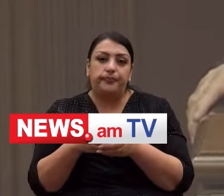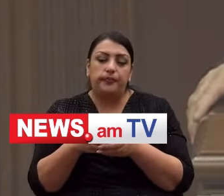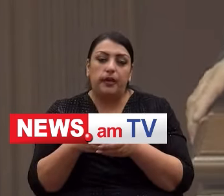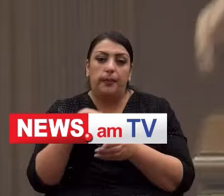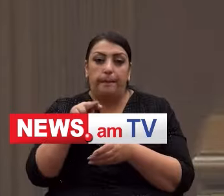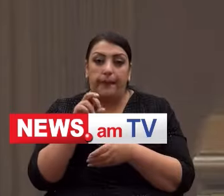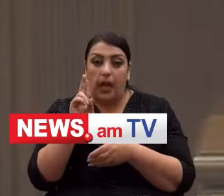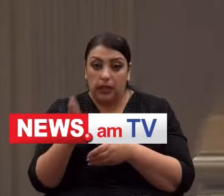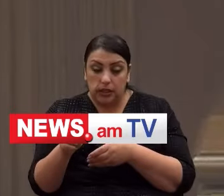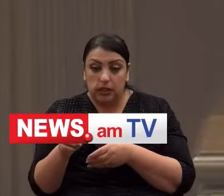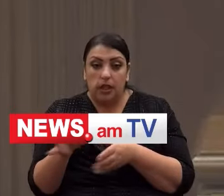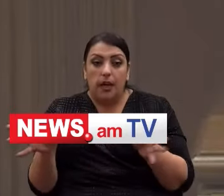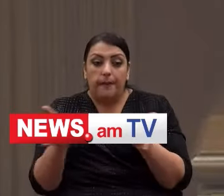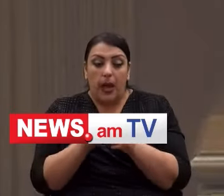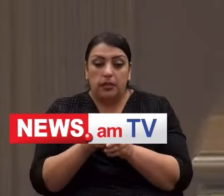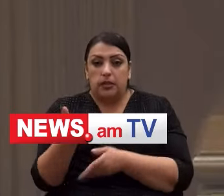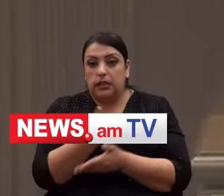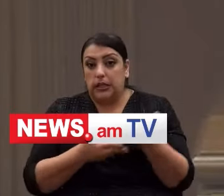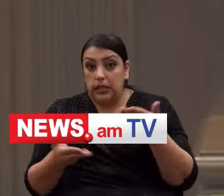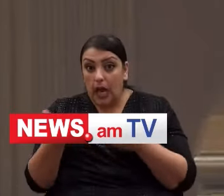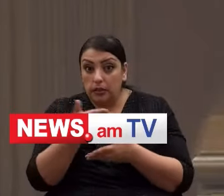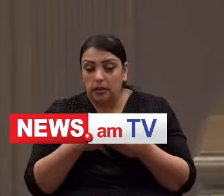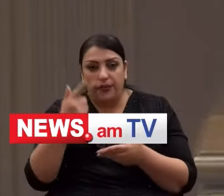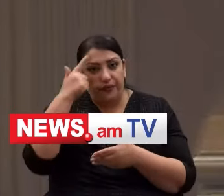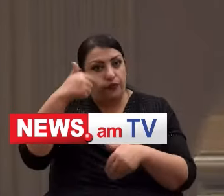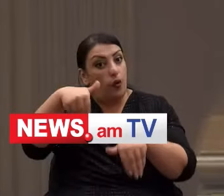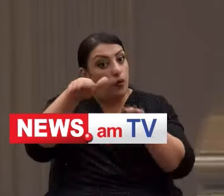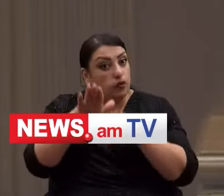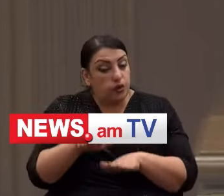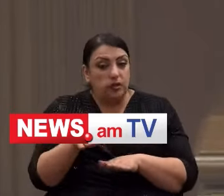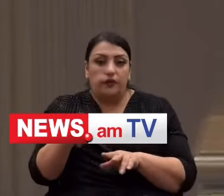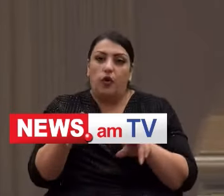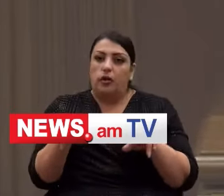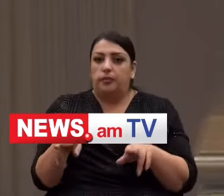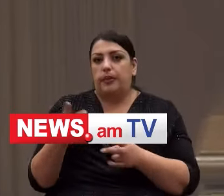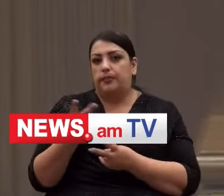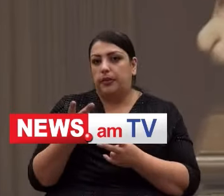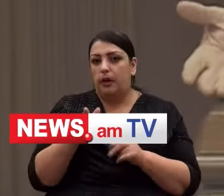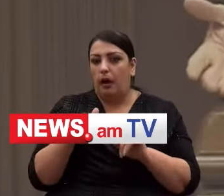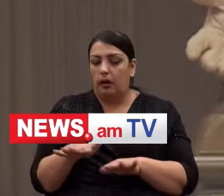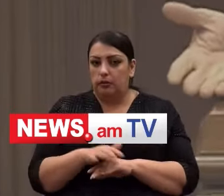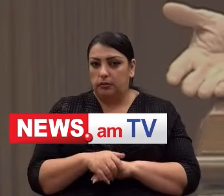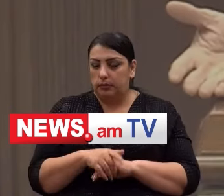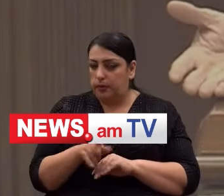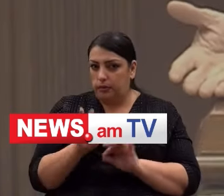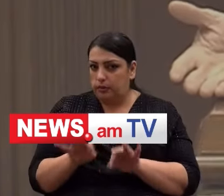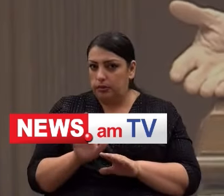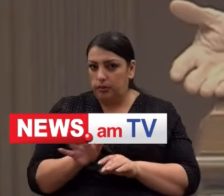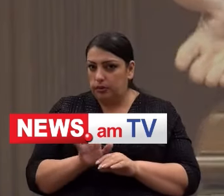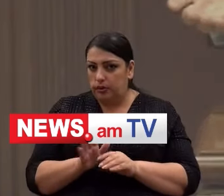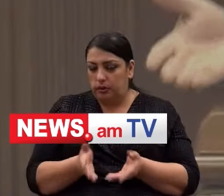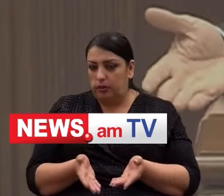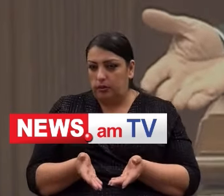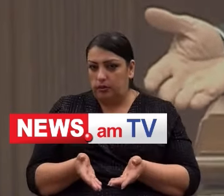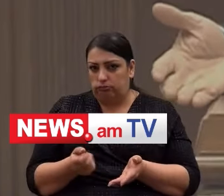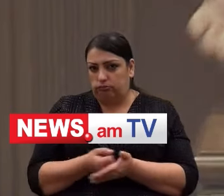ՊԿ-ը միասին քննարկեցին եւ որոշեցին, որ այդպես անեն։ Բայց դա ճիշտ մոտեցում չի, գրողը տանի։